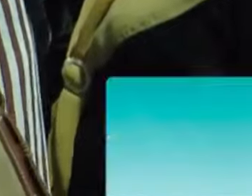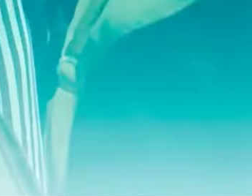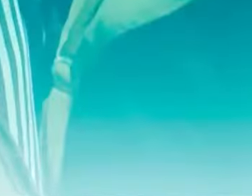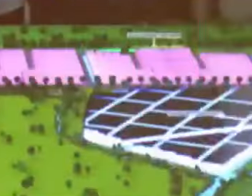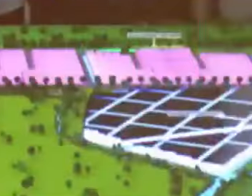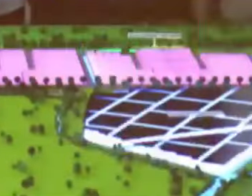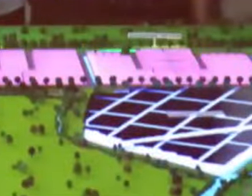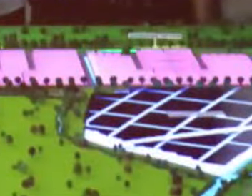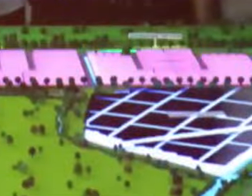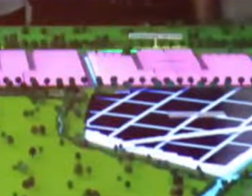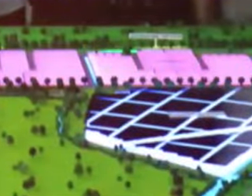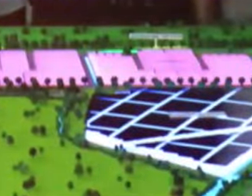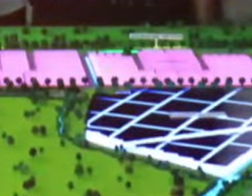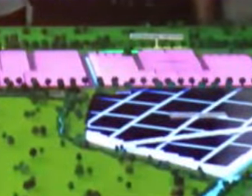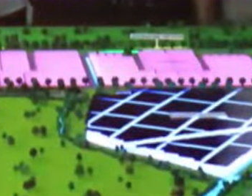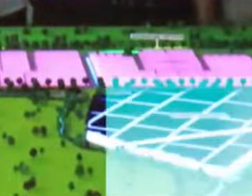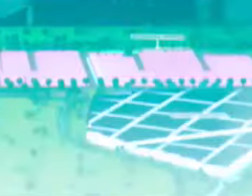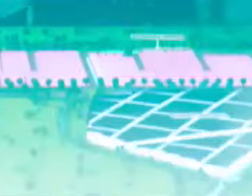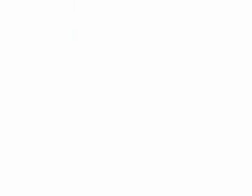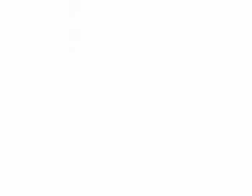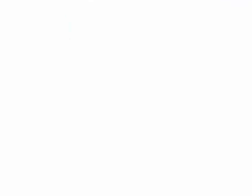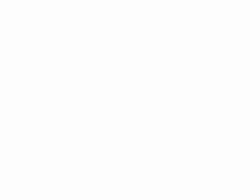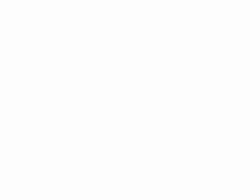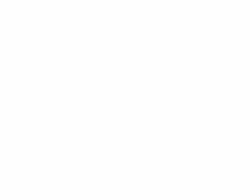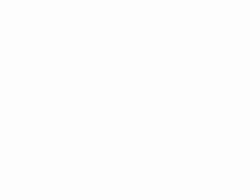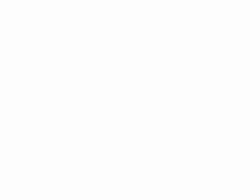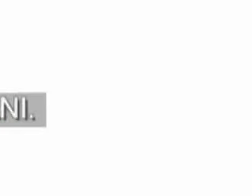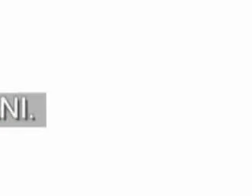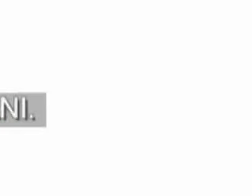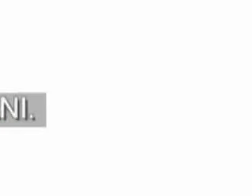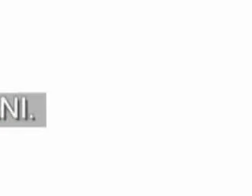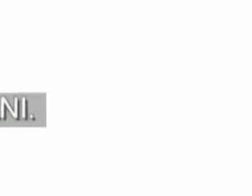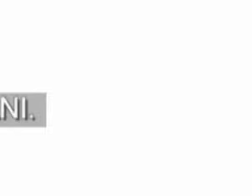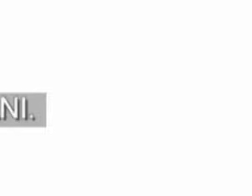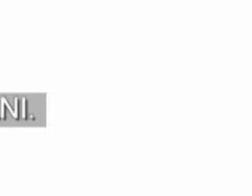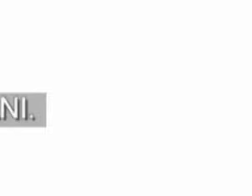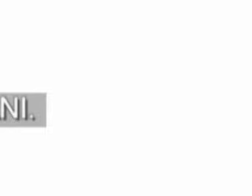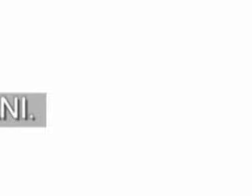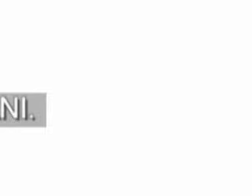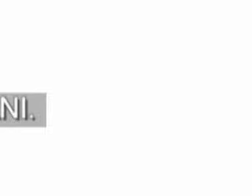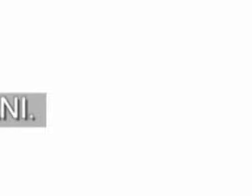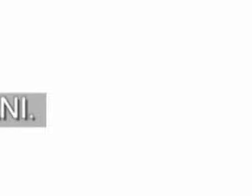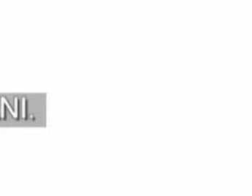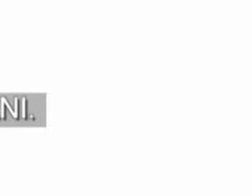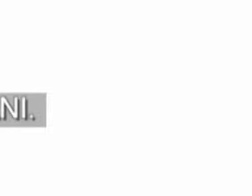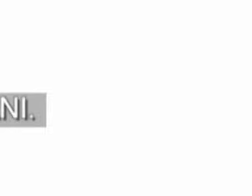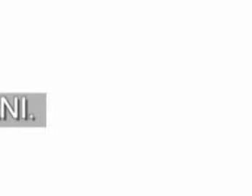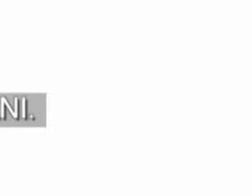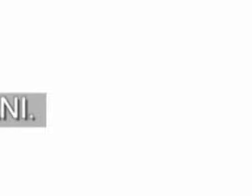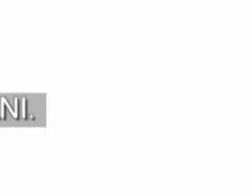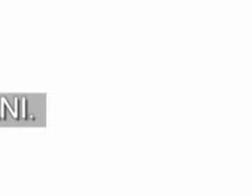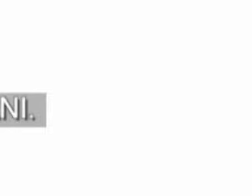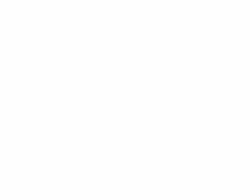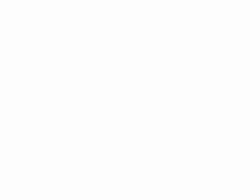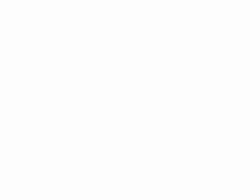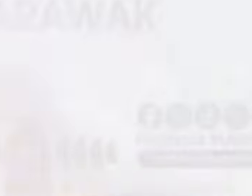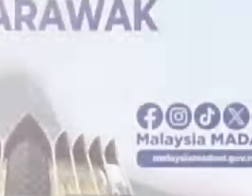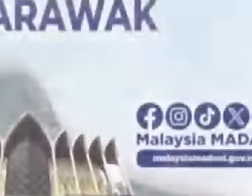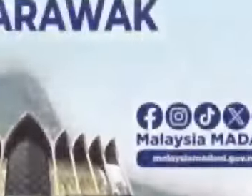kepada rakyat. Jumpa anda di sana. Untuk maklumat lanjut, sila layari media sosial dan laman sesawang Malaysia